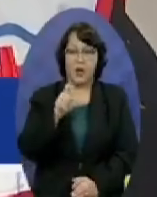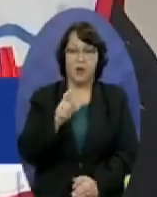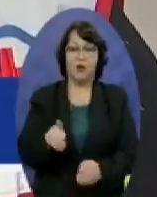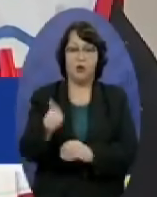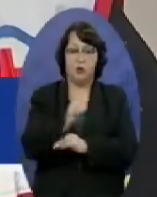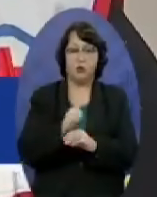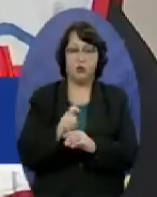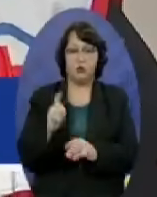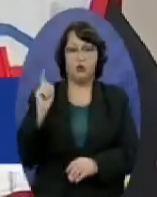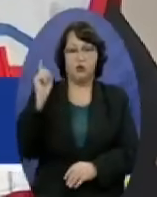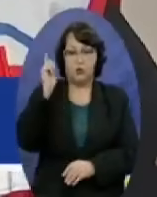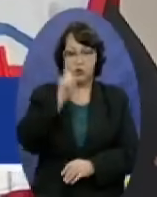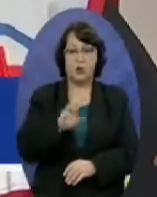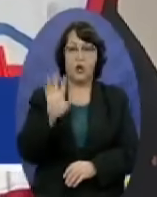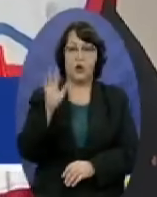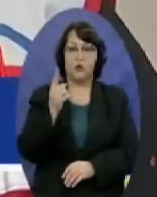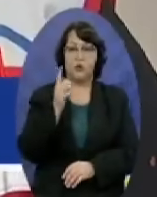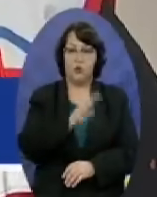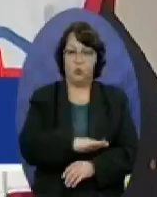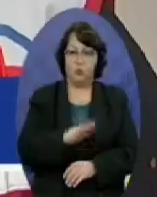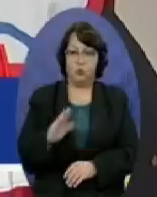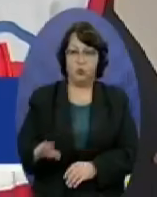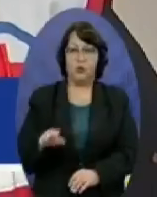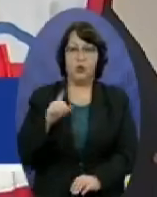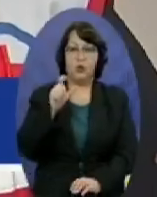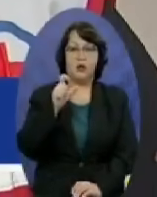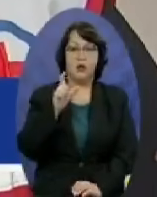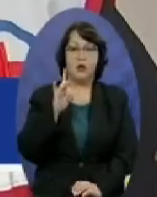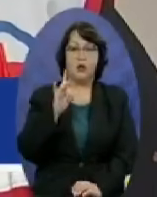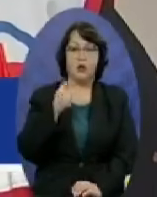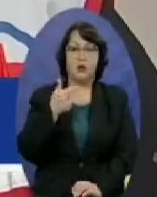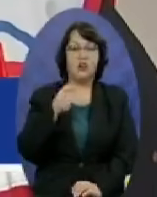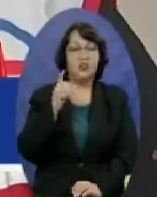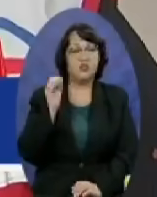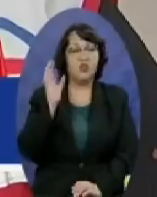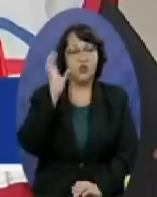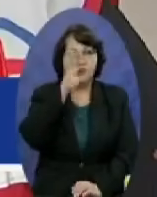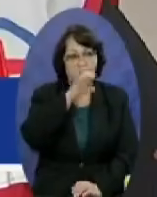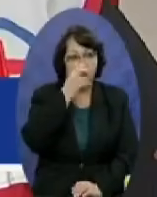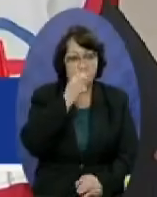очисон 11 хүүхдийг эргэж тэнд ажиллаад ирлээ. За тэнд бол